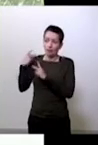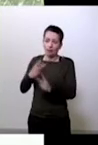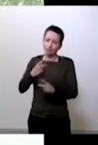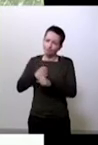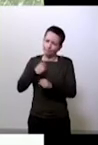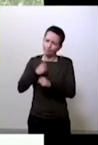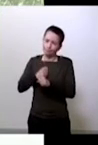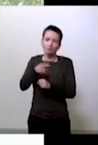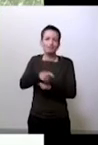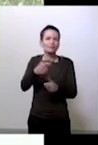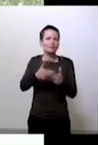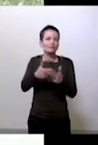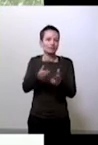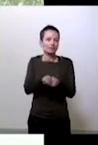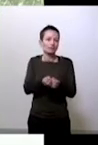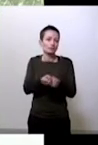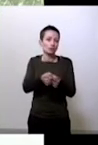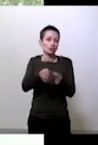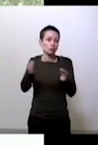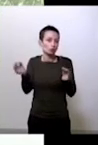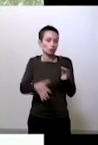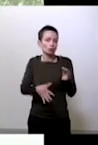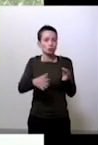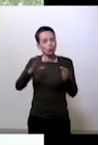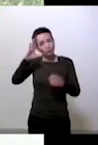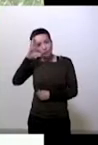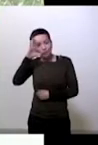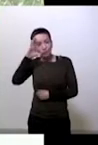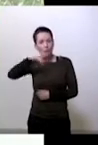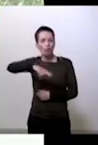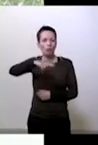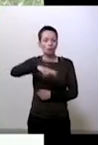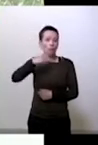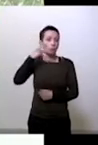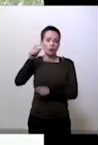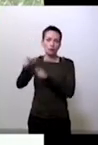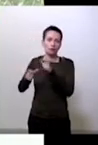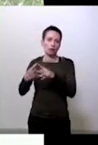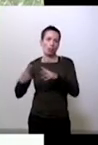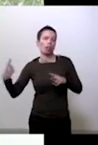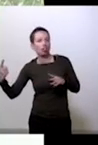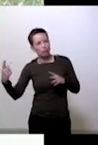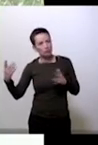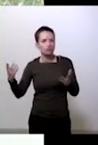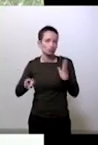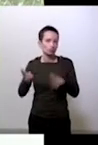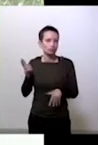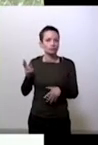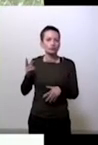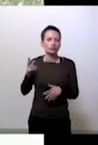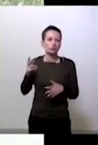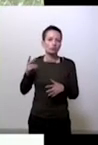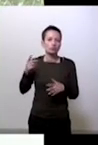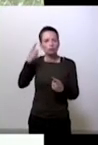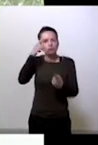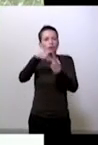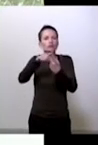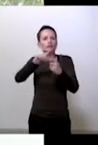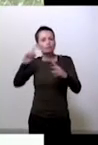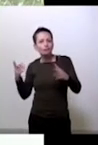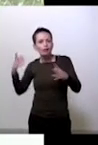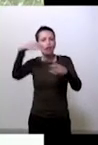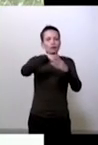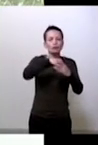développement de solutions d'hébergement et de logement pour les plus défavorisés, que ce soit dans des logiques d'insertion sociale en